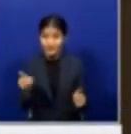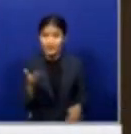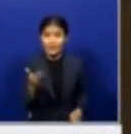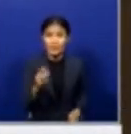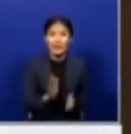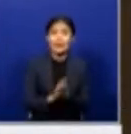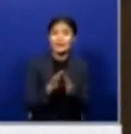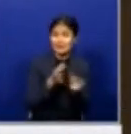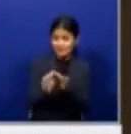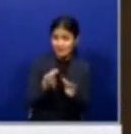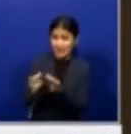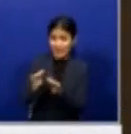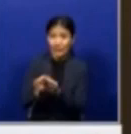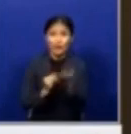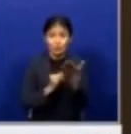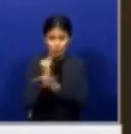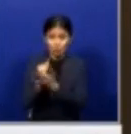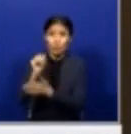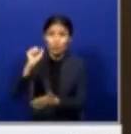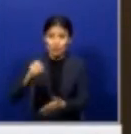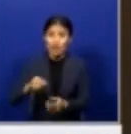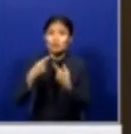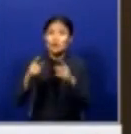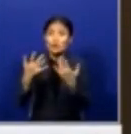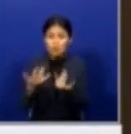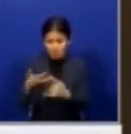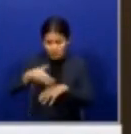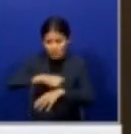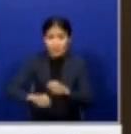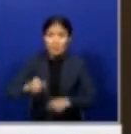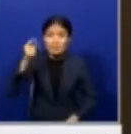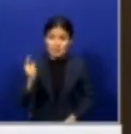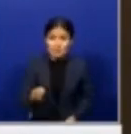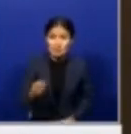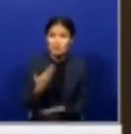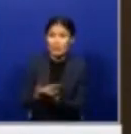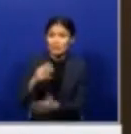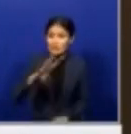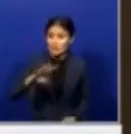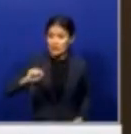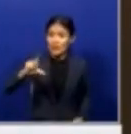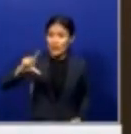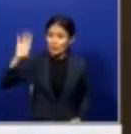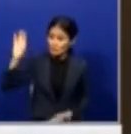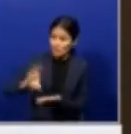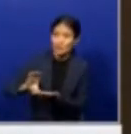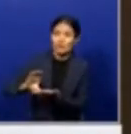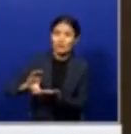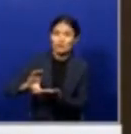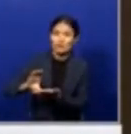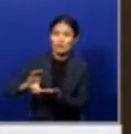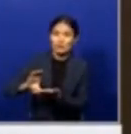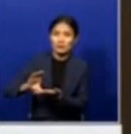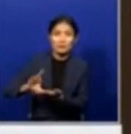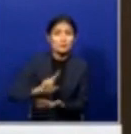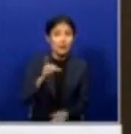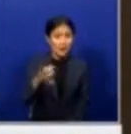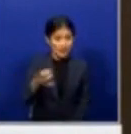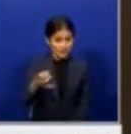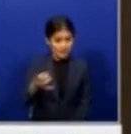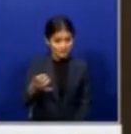ฏิบัติว่าเงิน400ล้านเนี่ยไปจ่ายให้ใครจ่ายอย่างไรนะครับอยู่ที่เพื่อนสมาชิกได้แสดงเป็นห่วงแล้วนะ